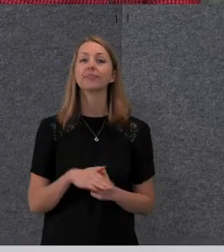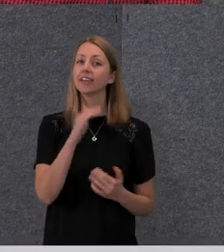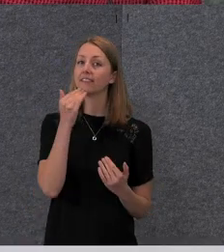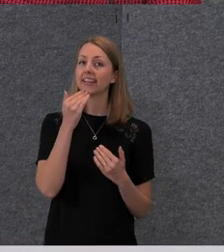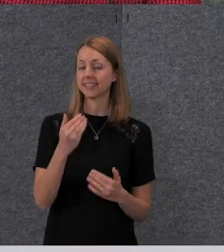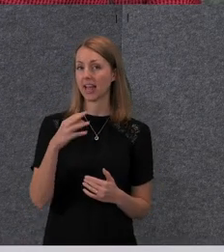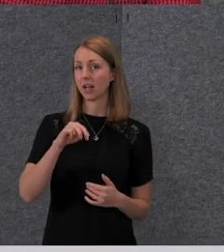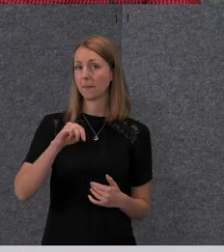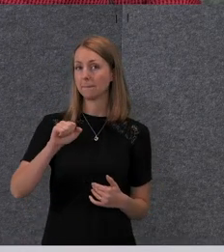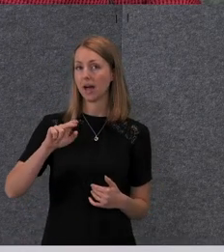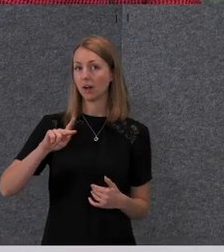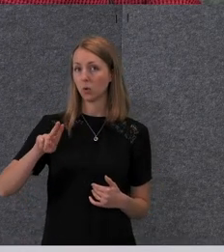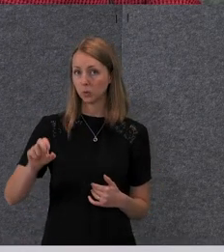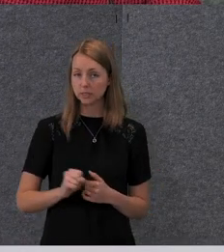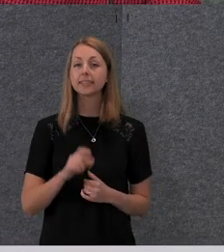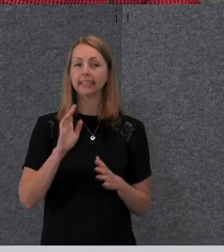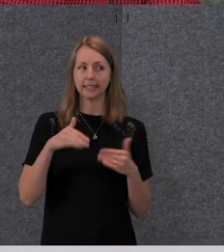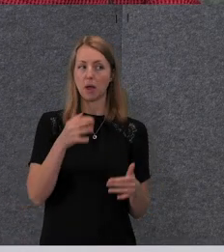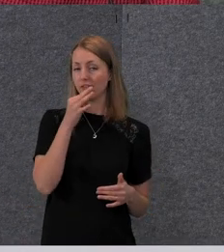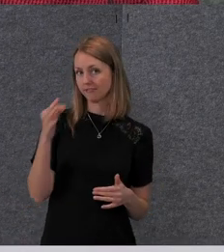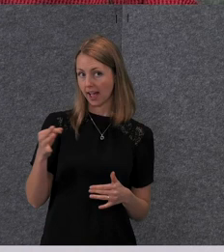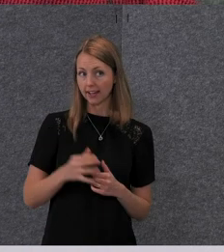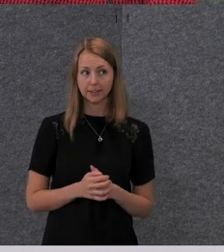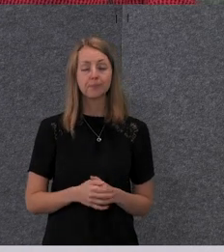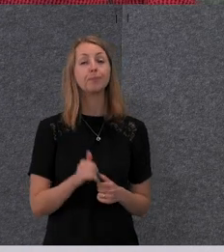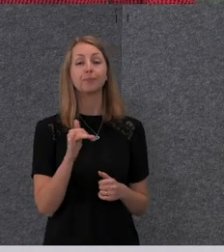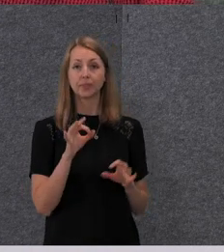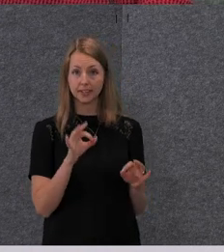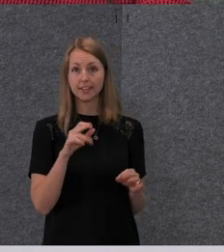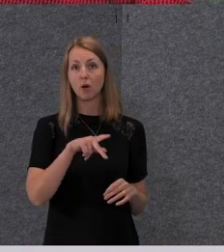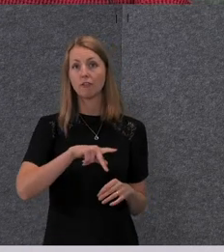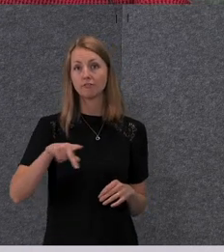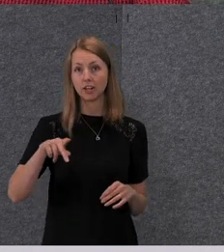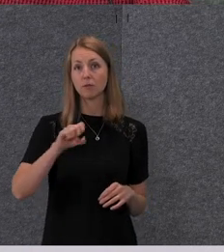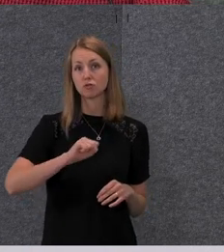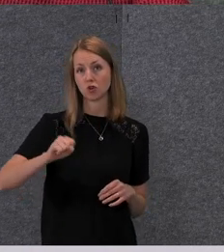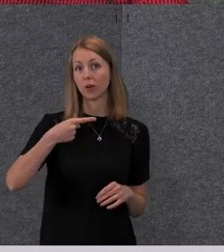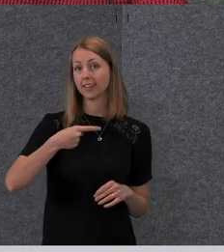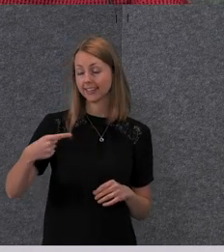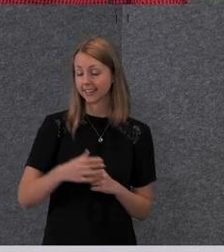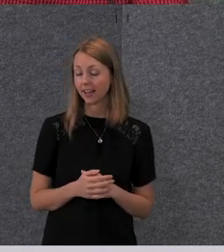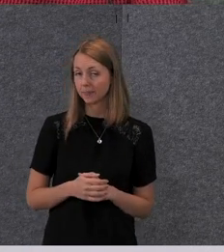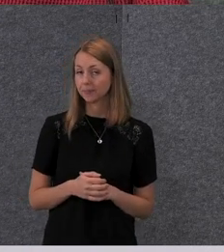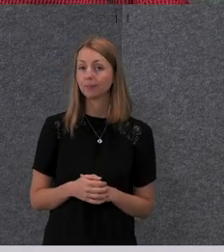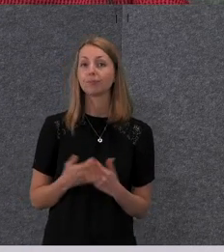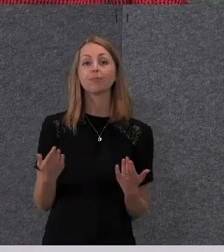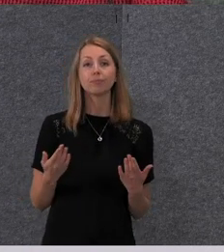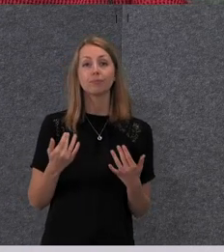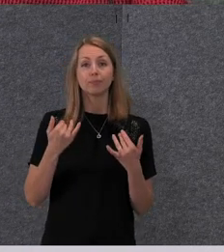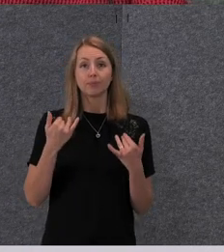Vielen Dank, Markus. Auch an dich liegt eine Frage vor. Genau, und zwar von Philipp Schorn-Giesinger. Wie können wir bei